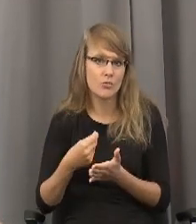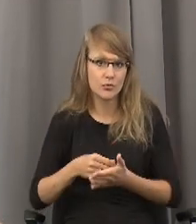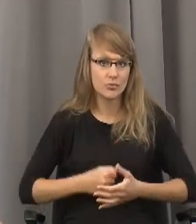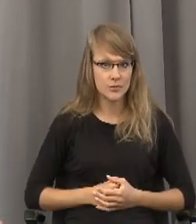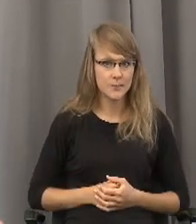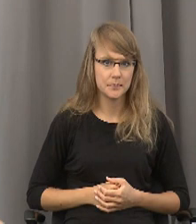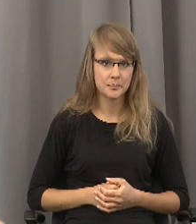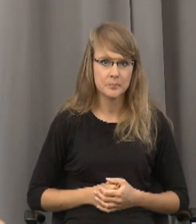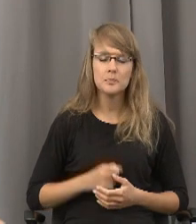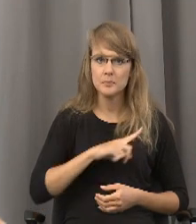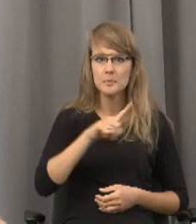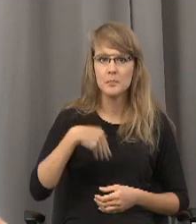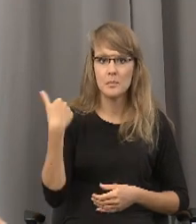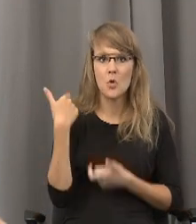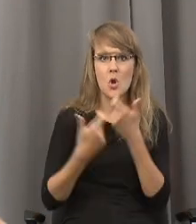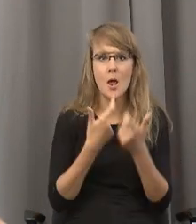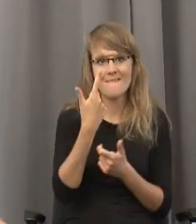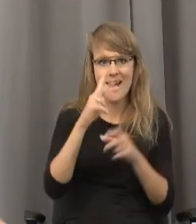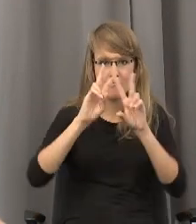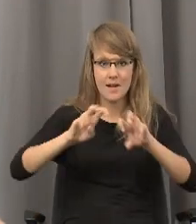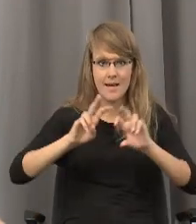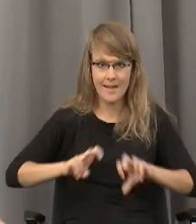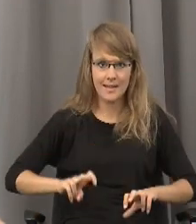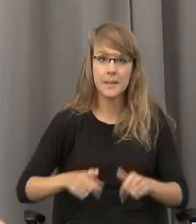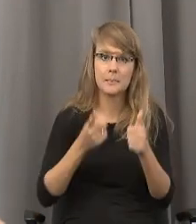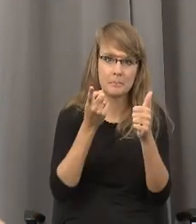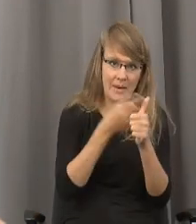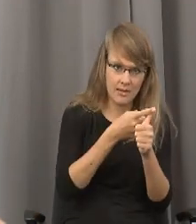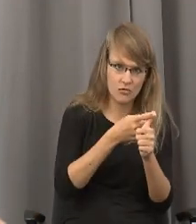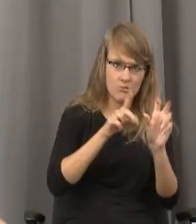Myśmy przeprowadzali dwa badania. Pierwsze badanie to było badanie